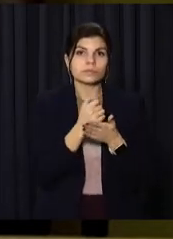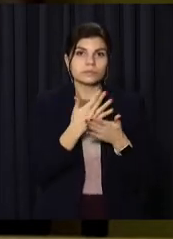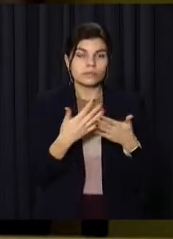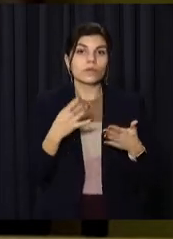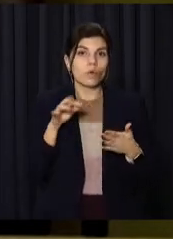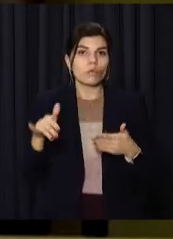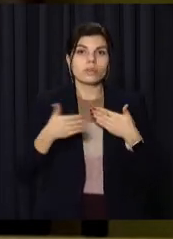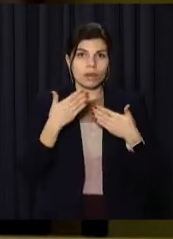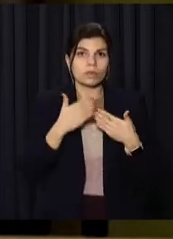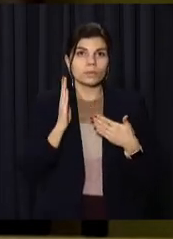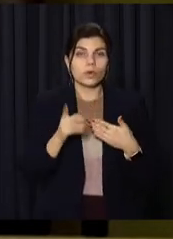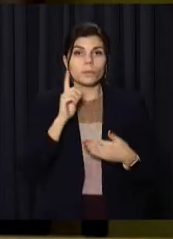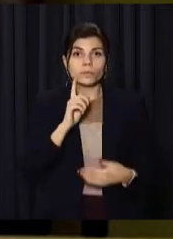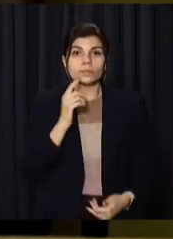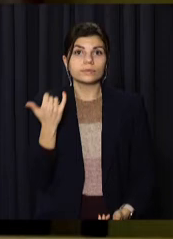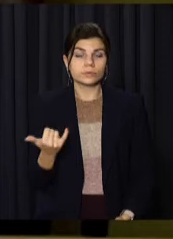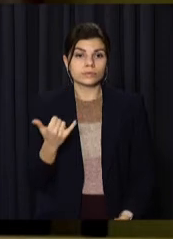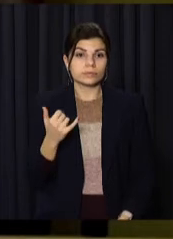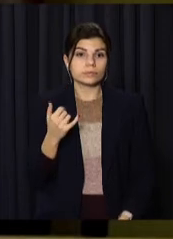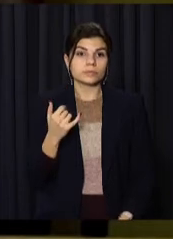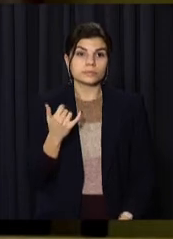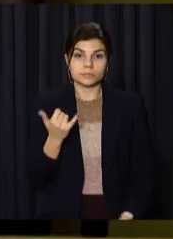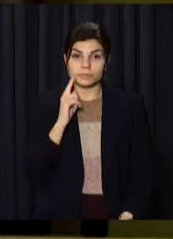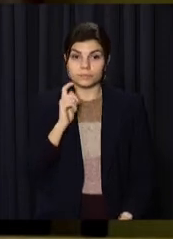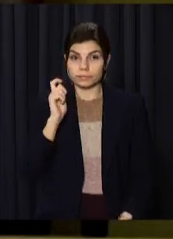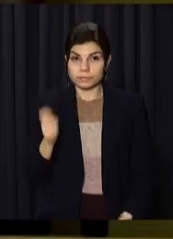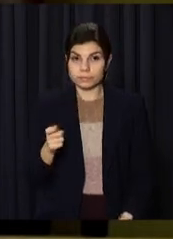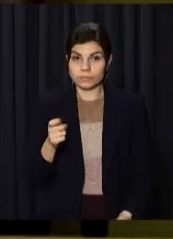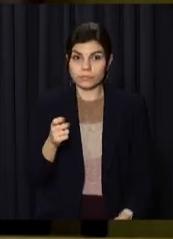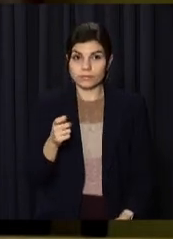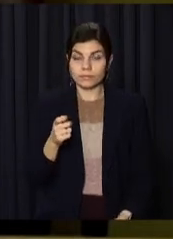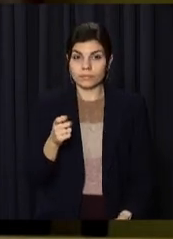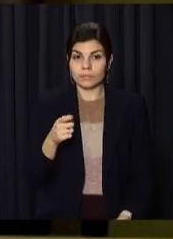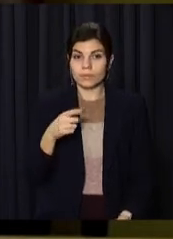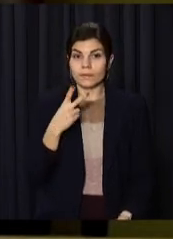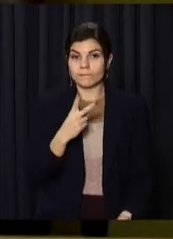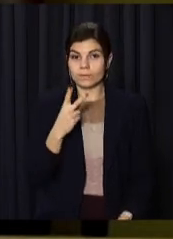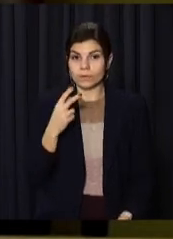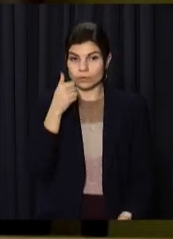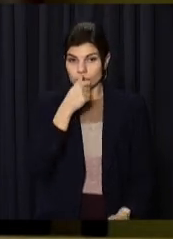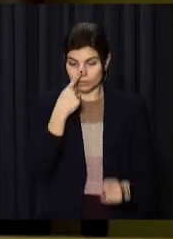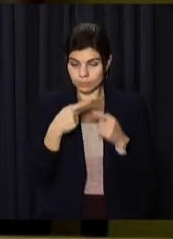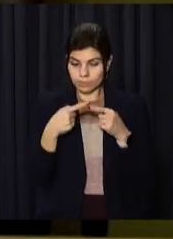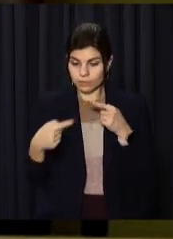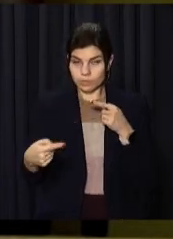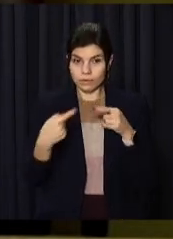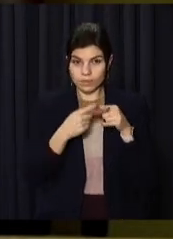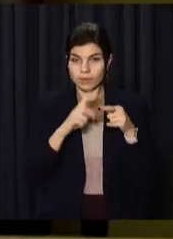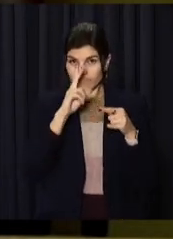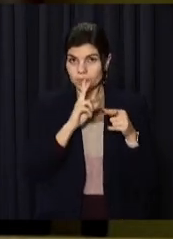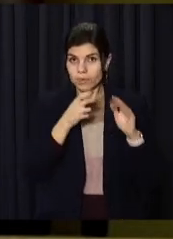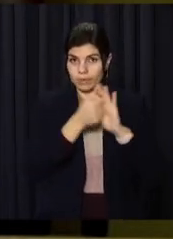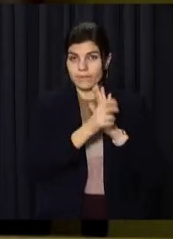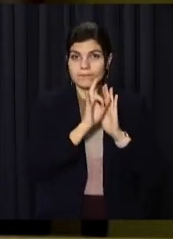правопорушення. Запобіжний захід у вигляді тримання під вартою строком 27 березня 2022 року з поміщенням державної установи